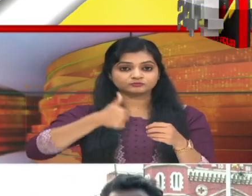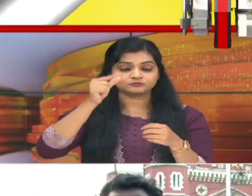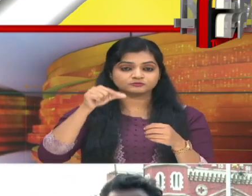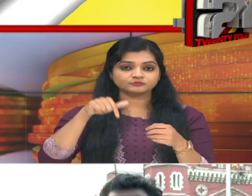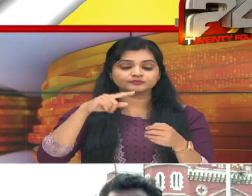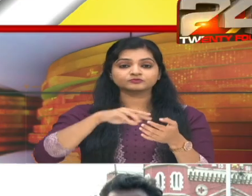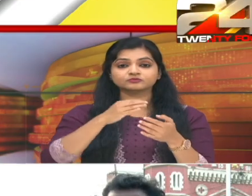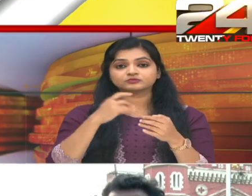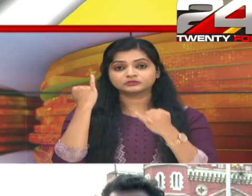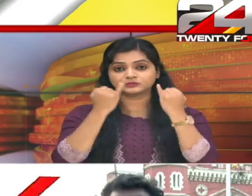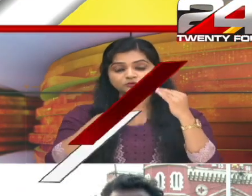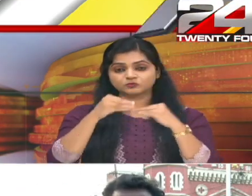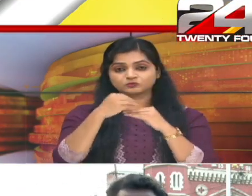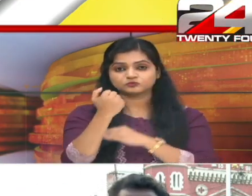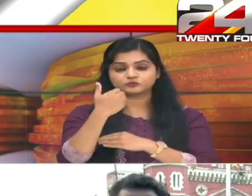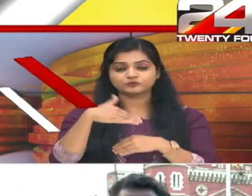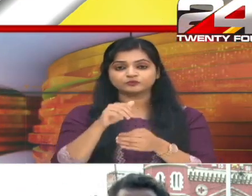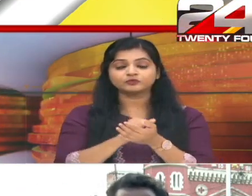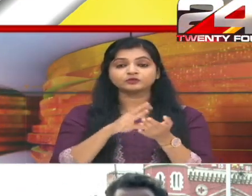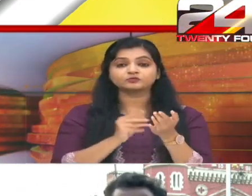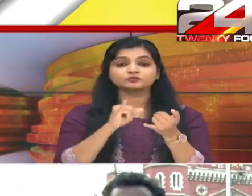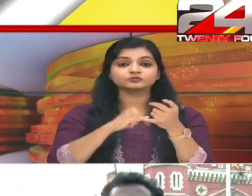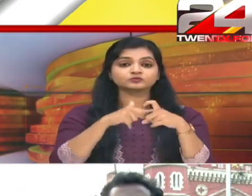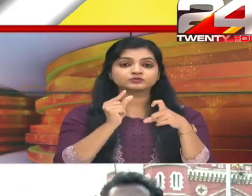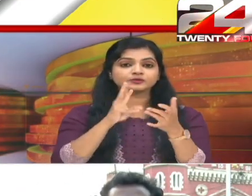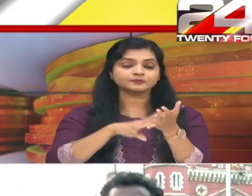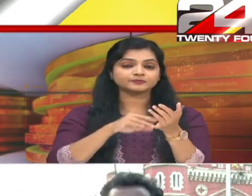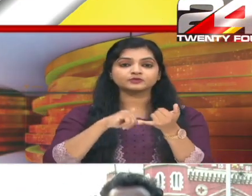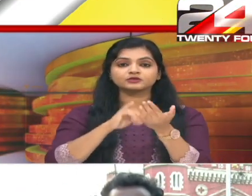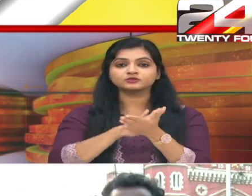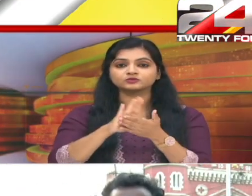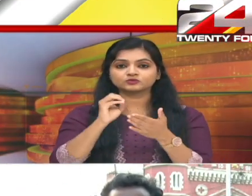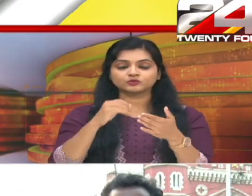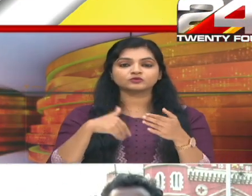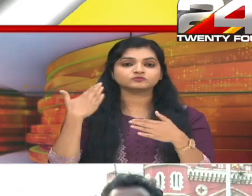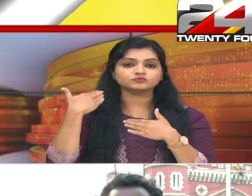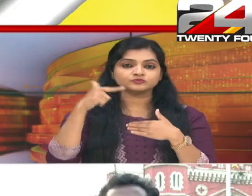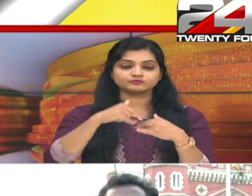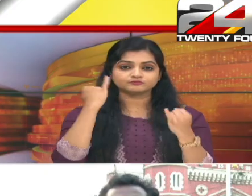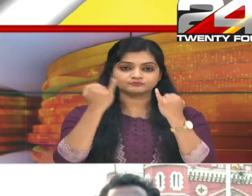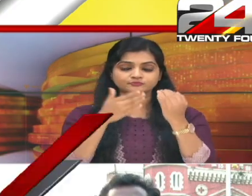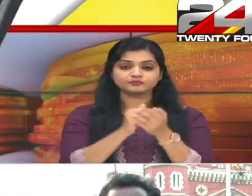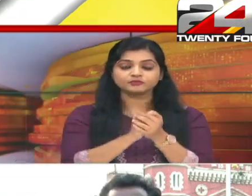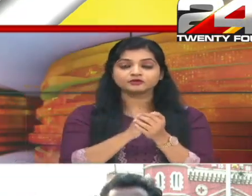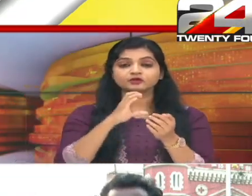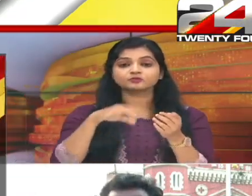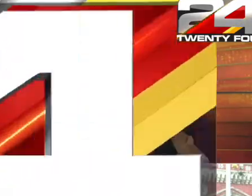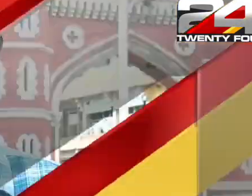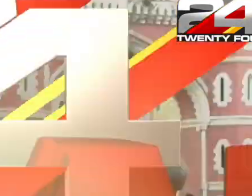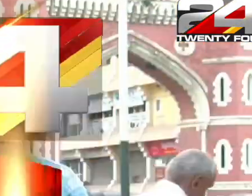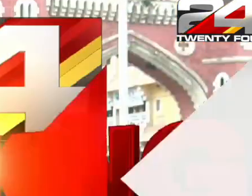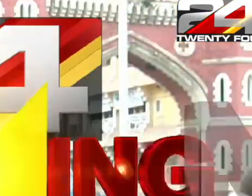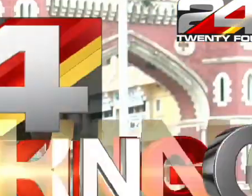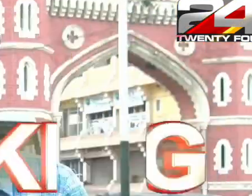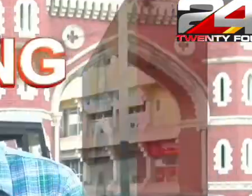കന്റോൺമെന്റ് ACPയുടെ നിലവിൽ ഇപ്പോൾ മ്യൂസിയം പോലീസ് മ്യൂസിയം SHOയുടെ കീഴിലാണ് ഈ കേസിന്റെ അന്വേഷണം നടക്കുന്നത്. അത് കന്റോൺമെന്റ് ACPയുടെ നേതൃത്വത്തിൽ കേസിന്റെ അന്വേഷണം